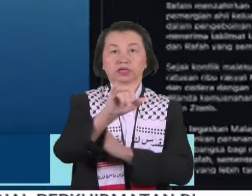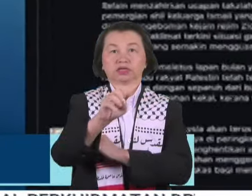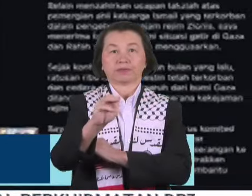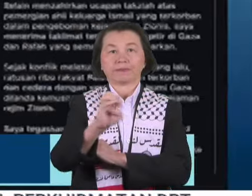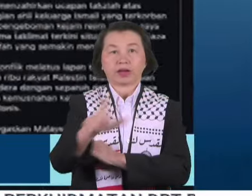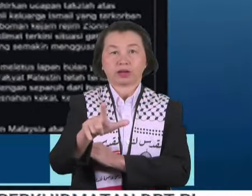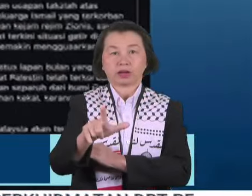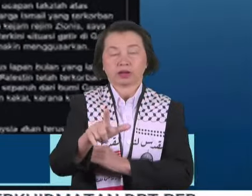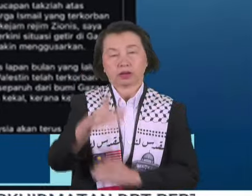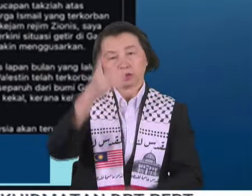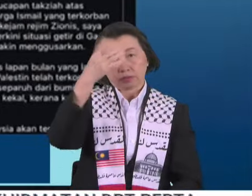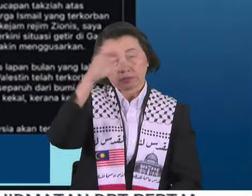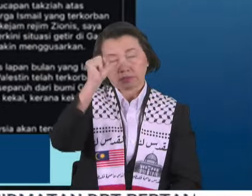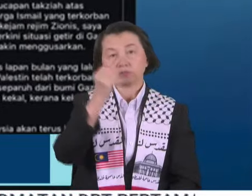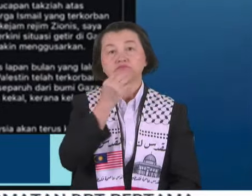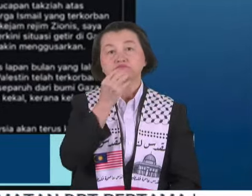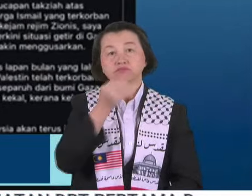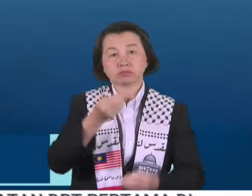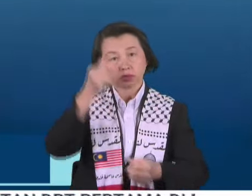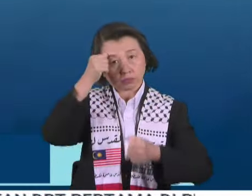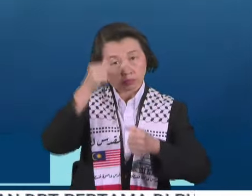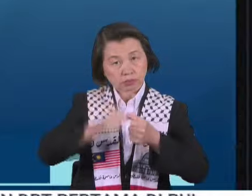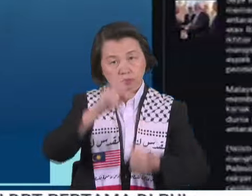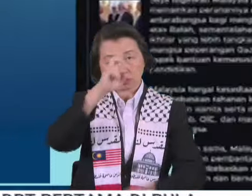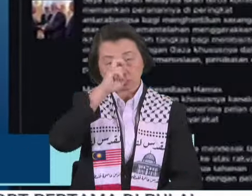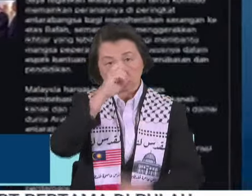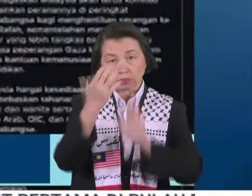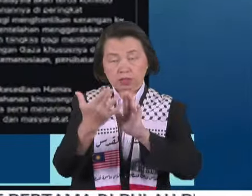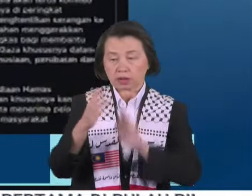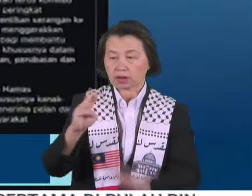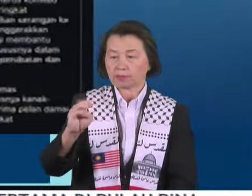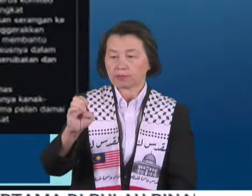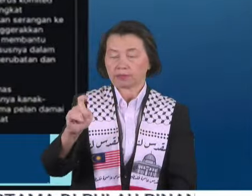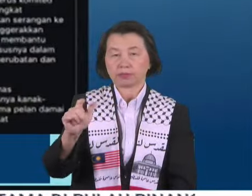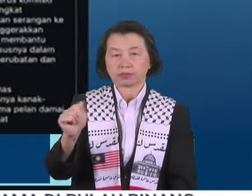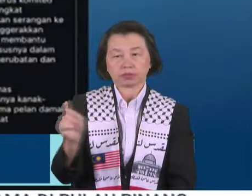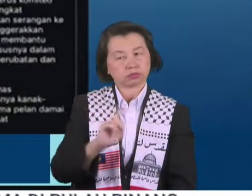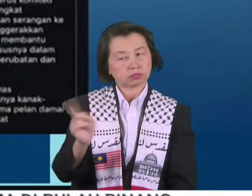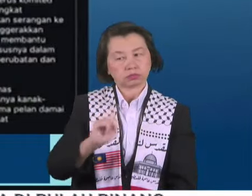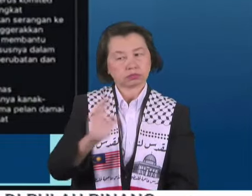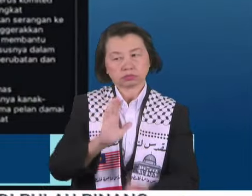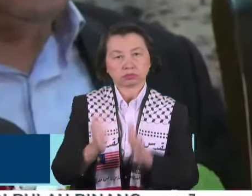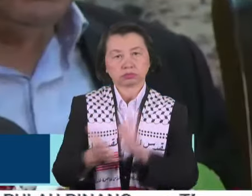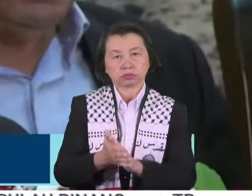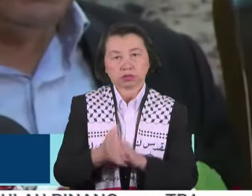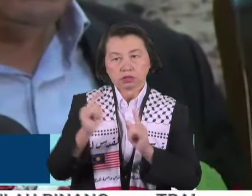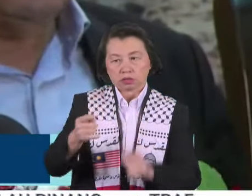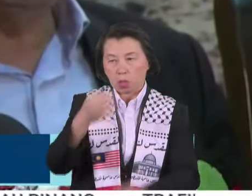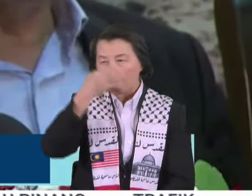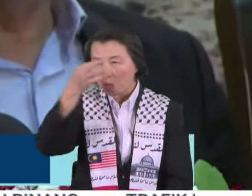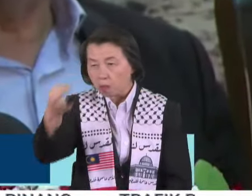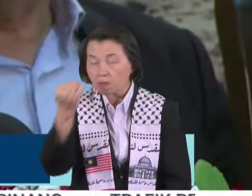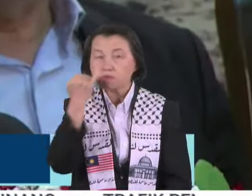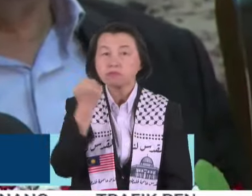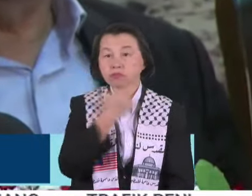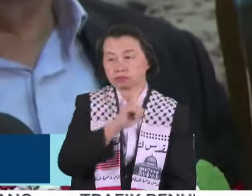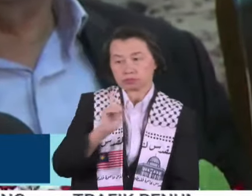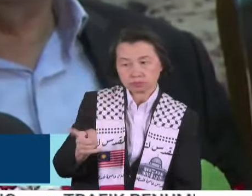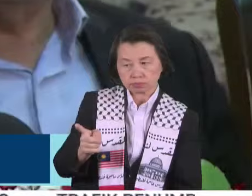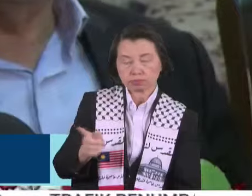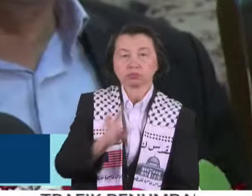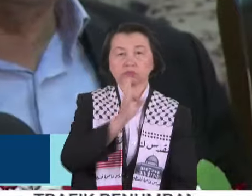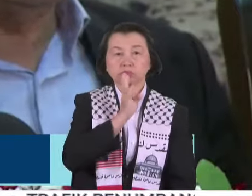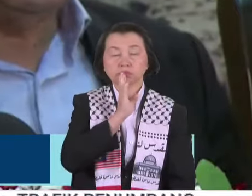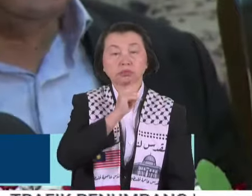Haniyeh. Datuk Seri Anwar Ibrahim beri peringatan tegas terhadap Meta agar tidak jadi perkakas rejim zalim Zionis Israel.